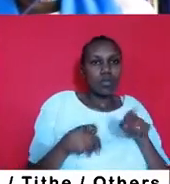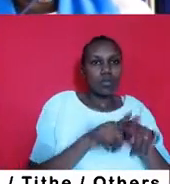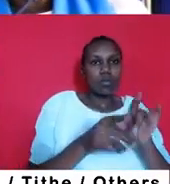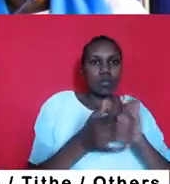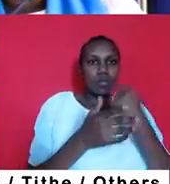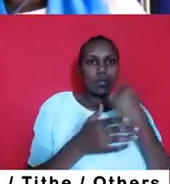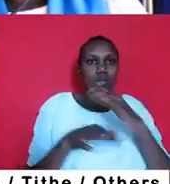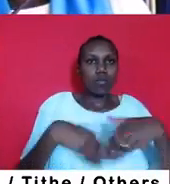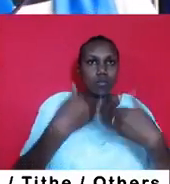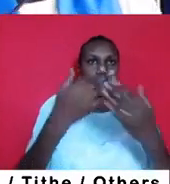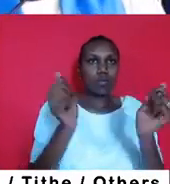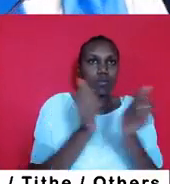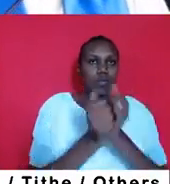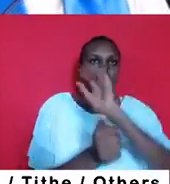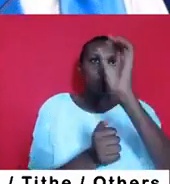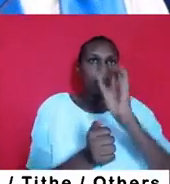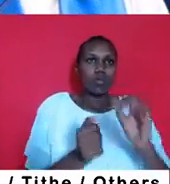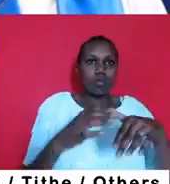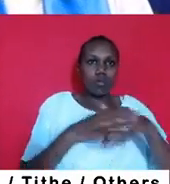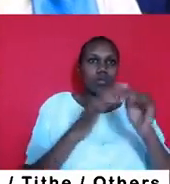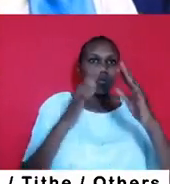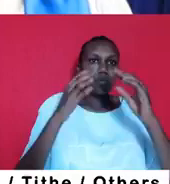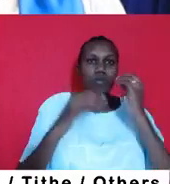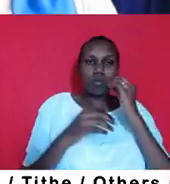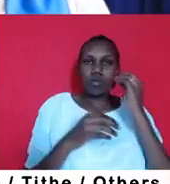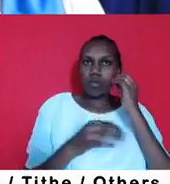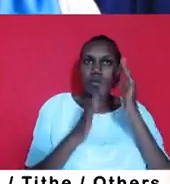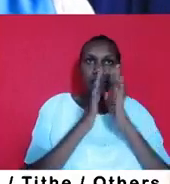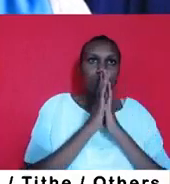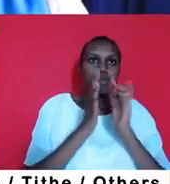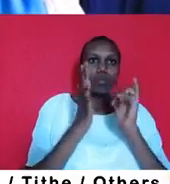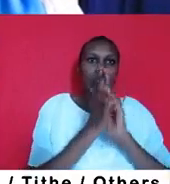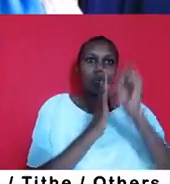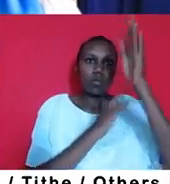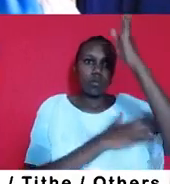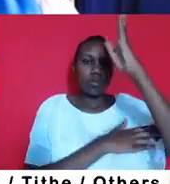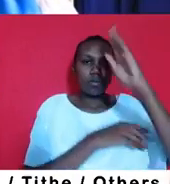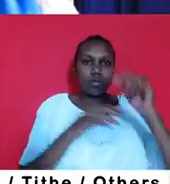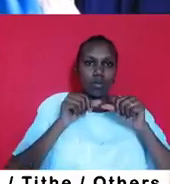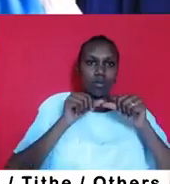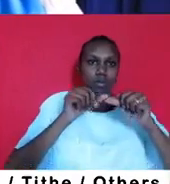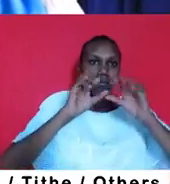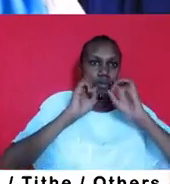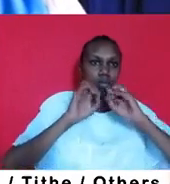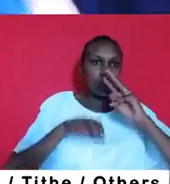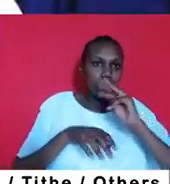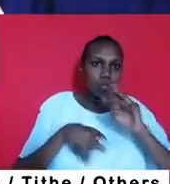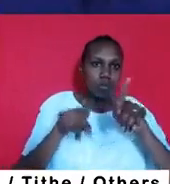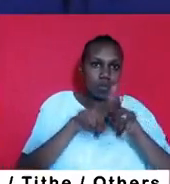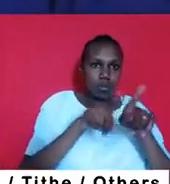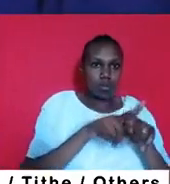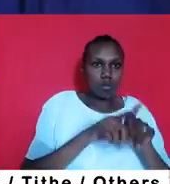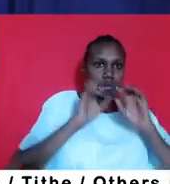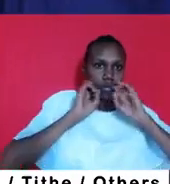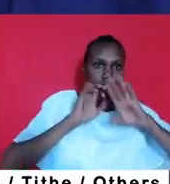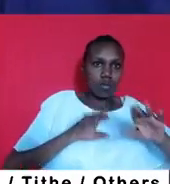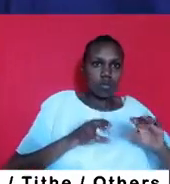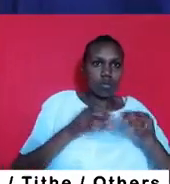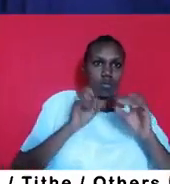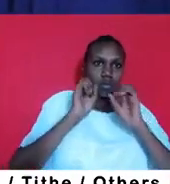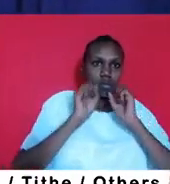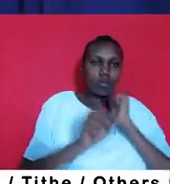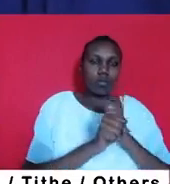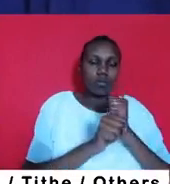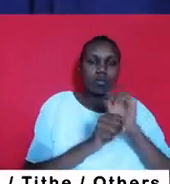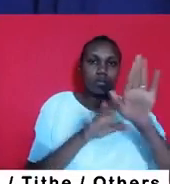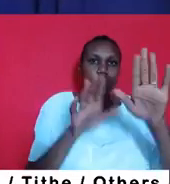lao la kumi nyumbani mwako. Twakuomba Baba uweze kuwabariki, uweze kubariki kazi za